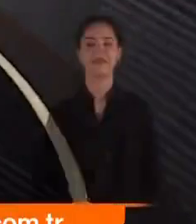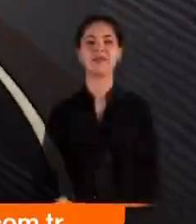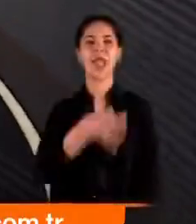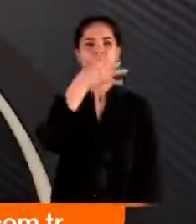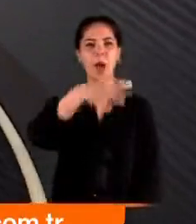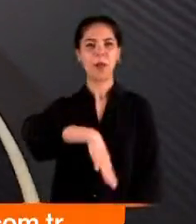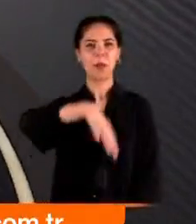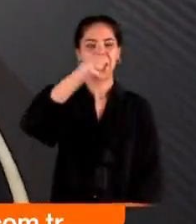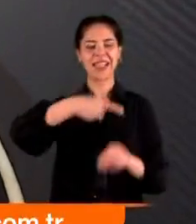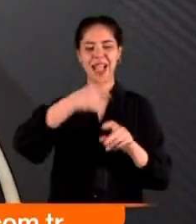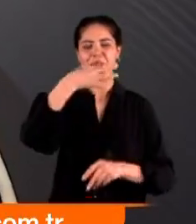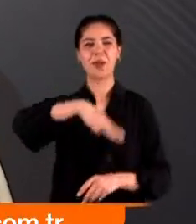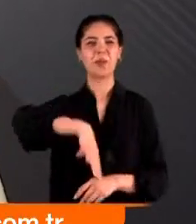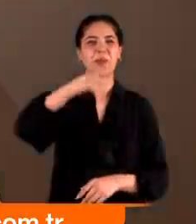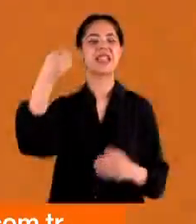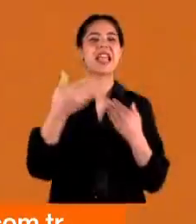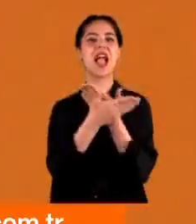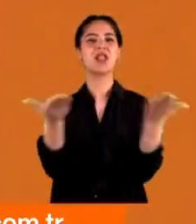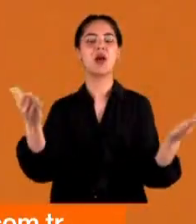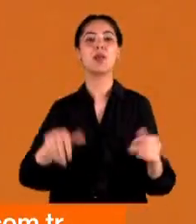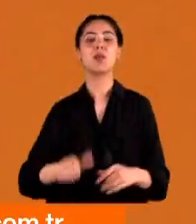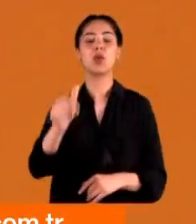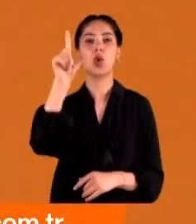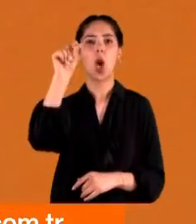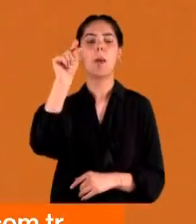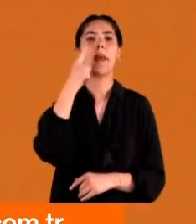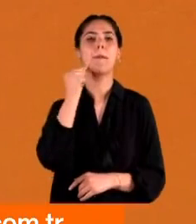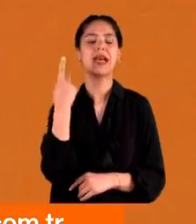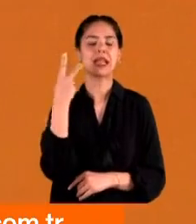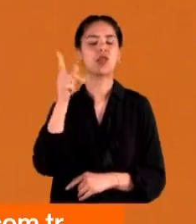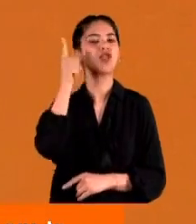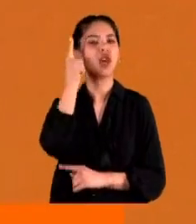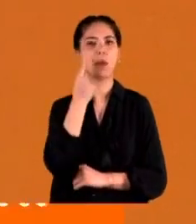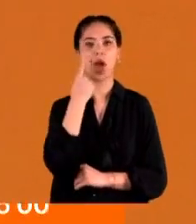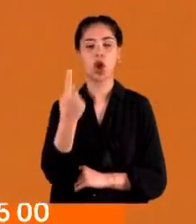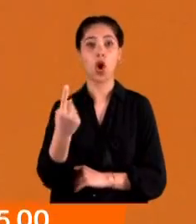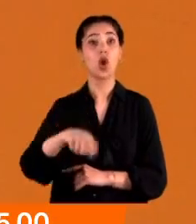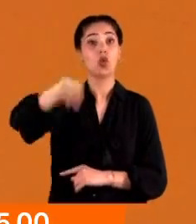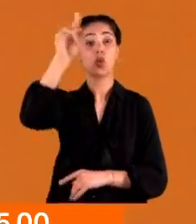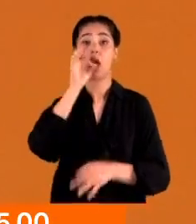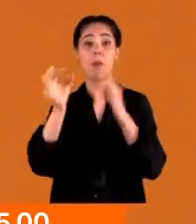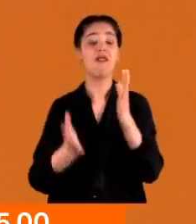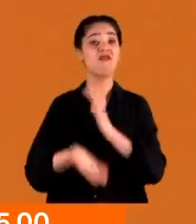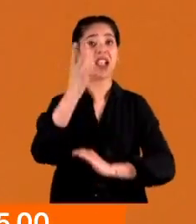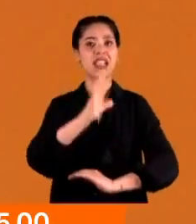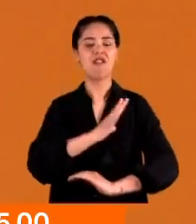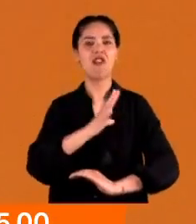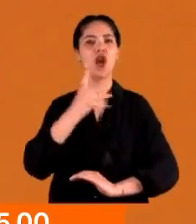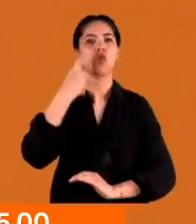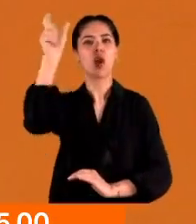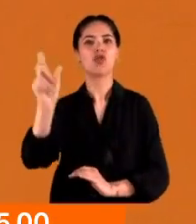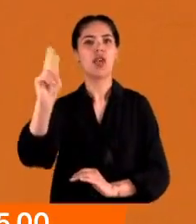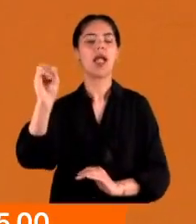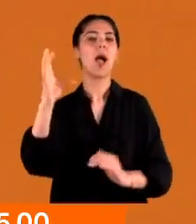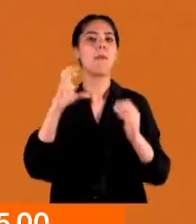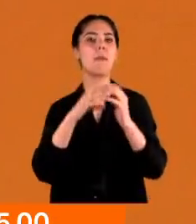Haberin merkezinden, ATV Haber merkezinden iyi akşamlar. Bugün 11 Mayıs 2022 Çarşamba. Gündem çok hareketli. Cumhurbaşkanı Erdoğan AK